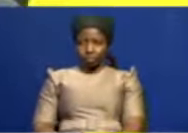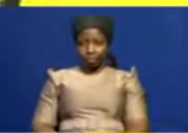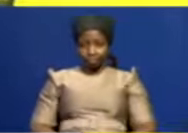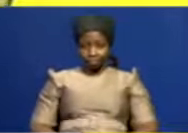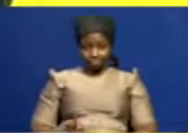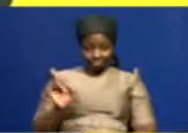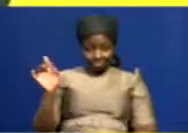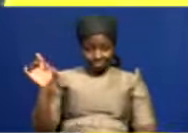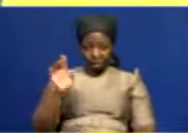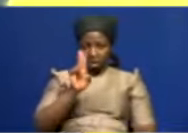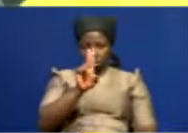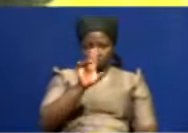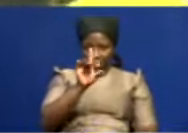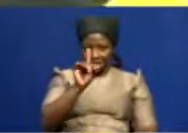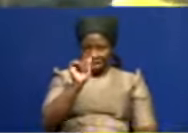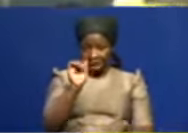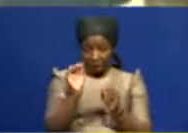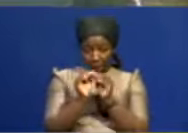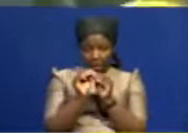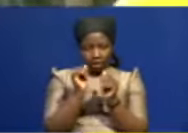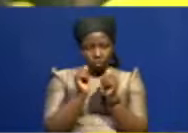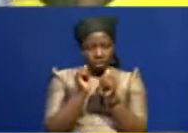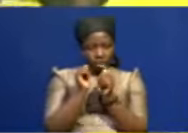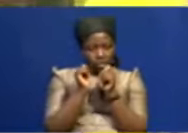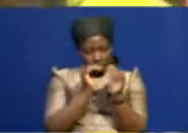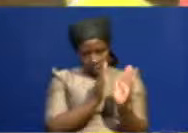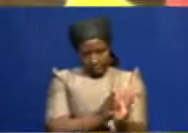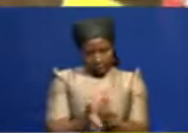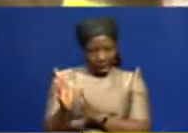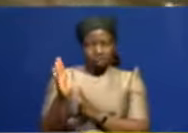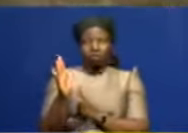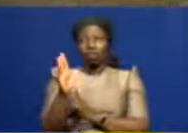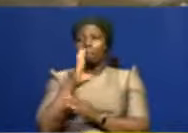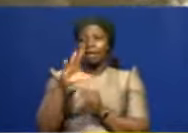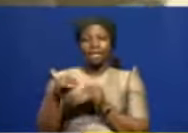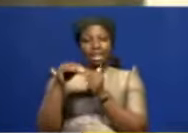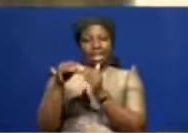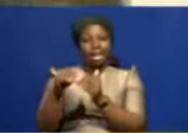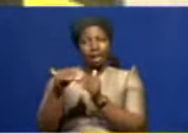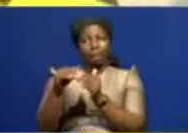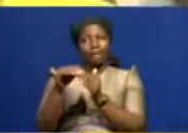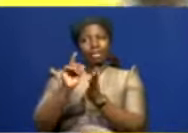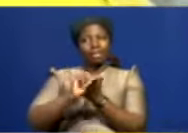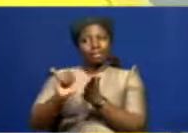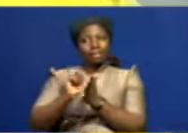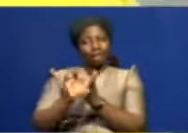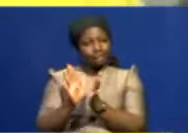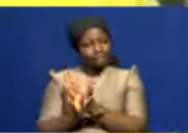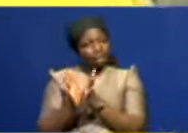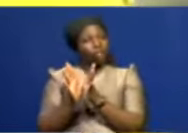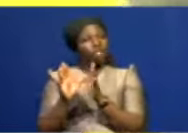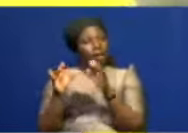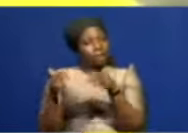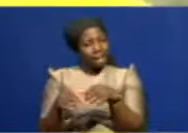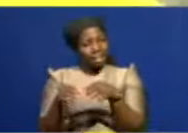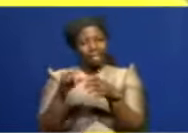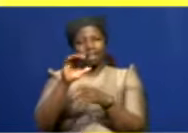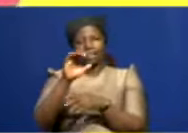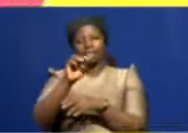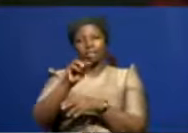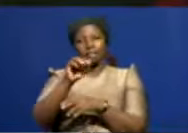Mkutano wa chama cha UDA uliopangwa kuongozwa na katibu wa chama hicho Cleophas Malala katika kaunti ya Mombasa ulikatizwa